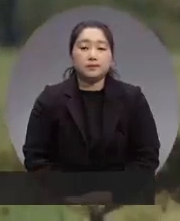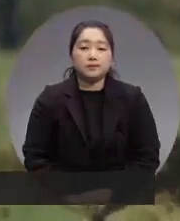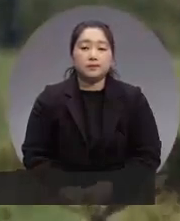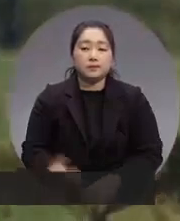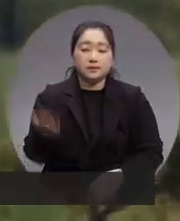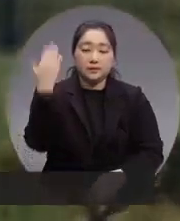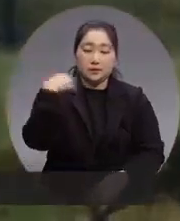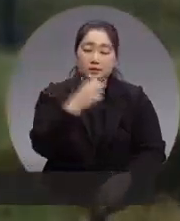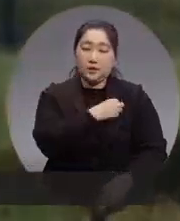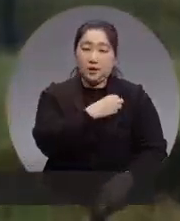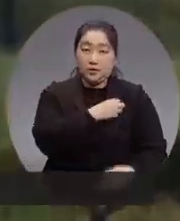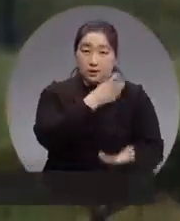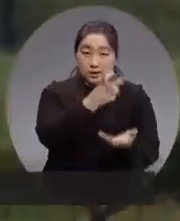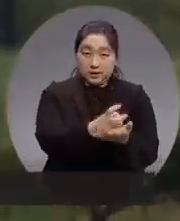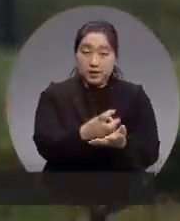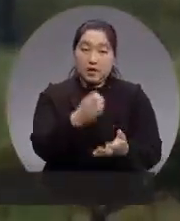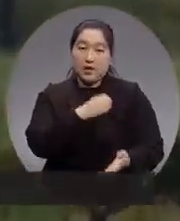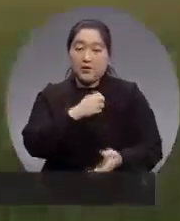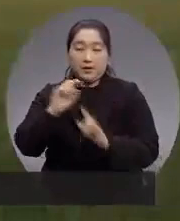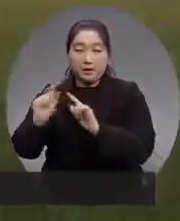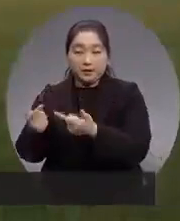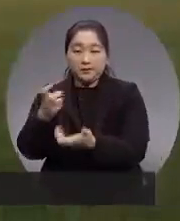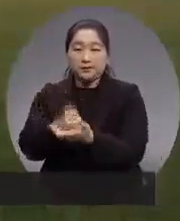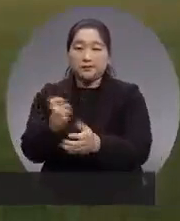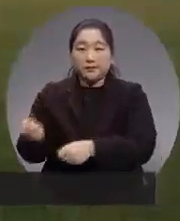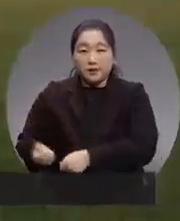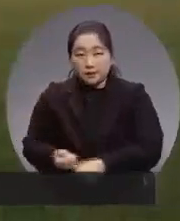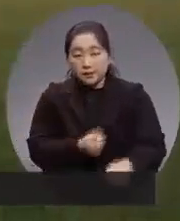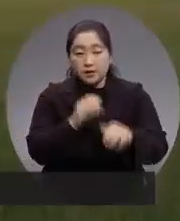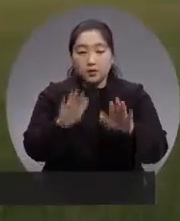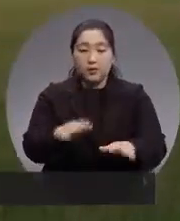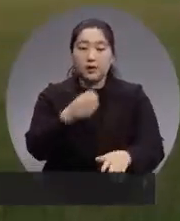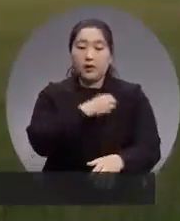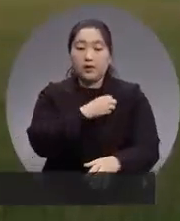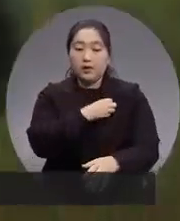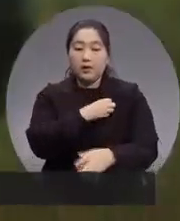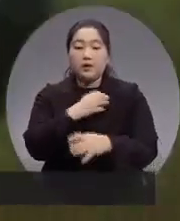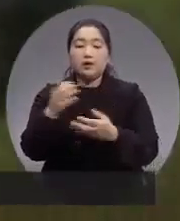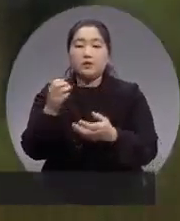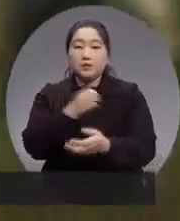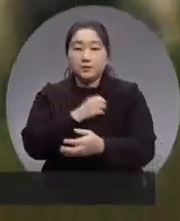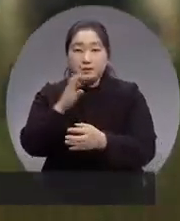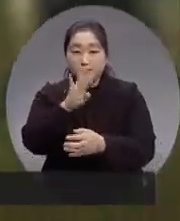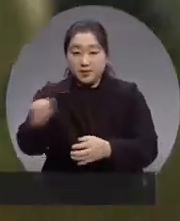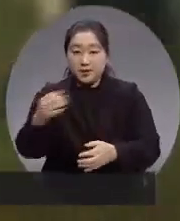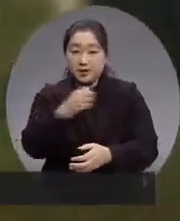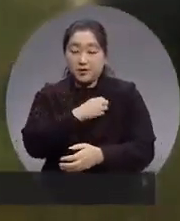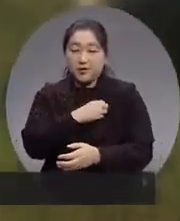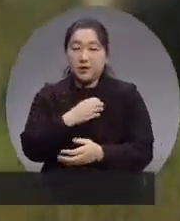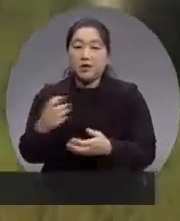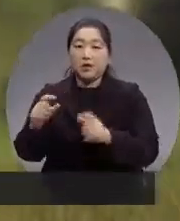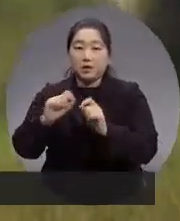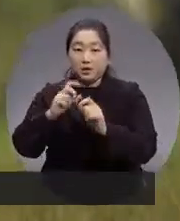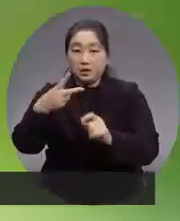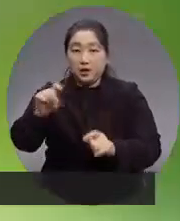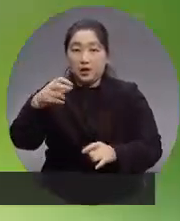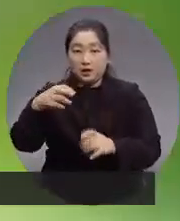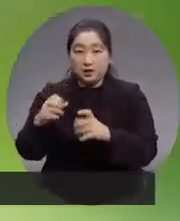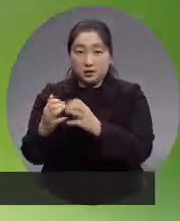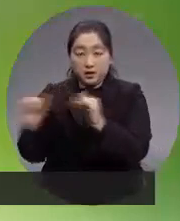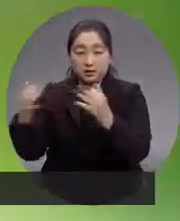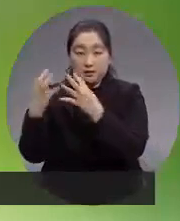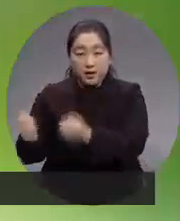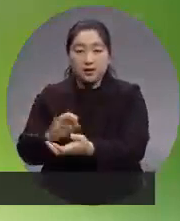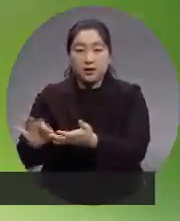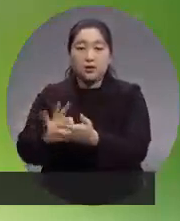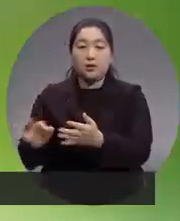기존 회원제와 비회원제로 나뉜 골프장이 올해부터 회원제와 비회원제 그리고 대중형으로 바뀝니다.